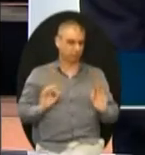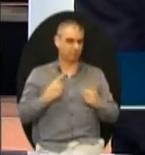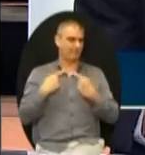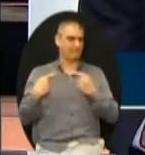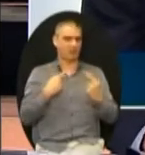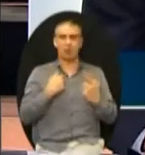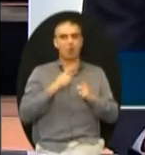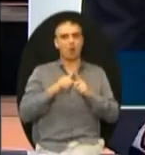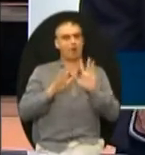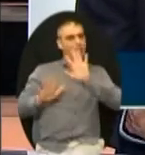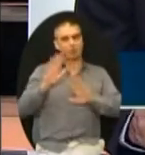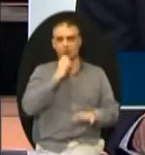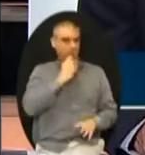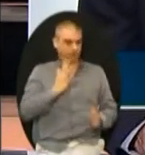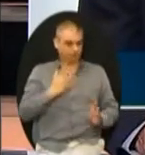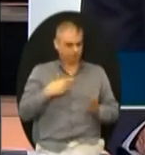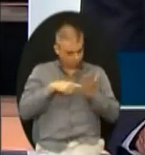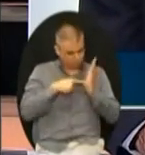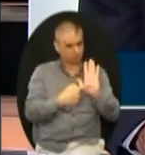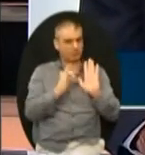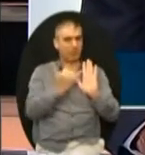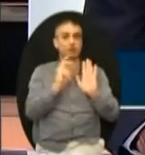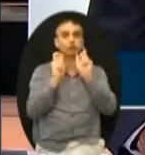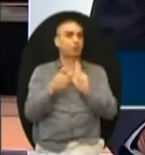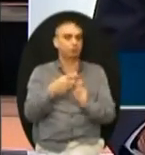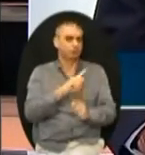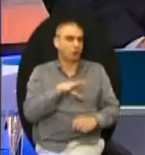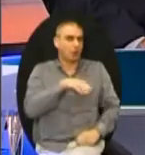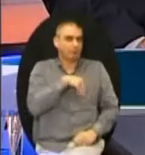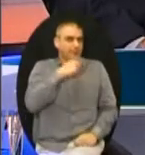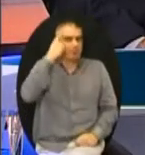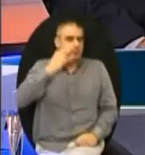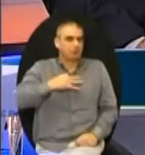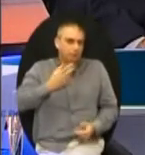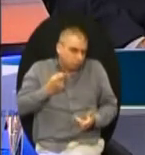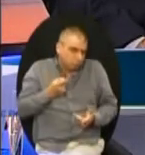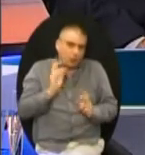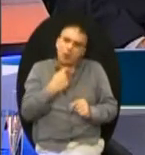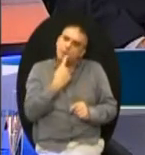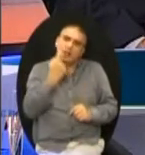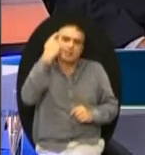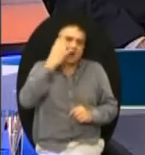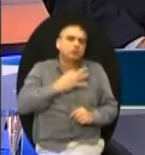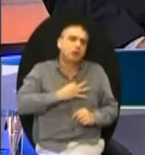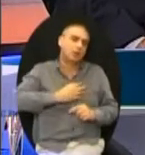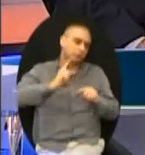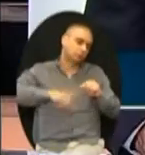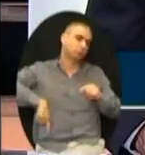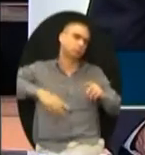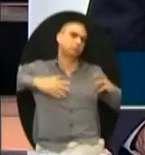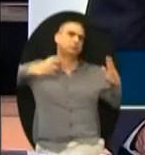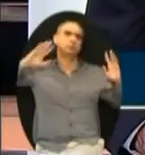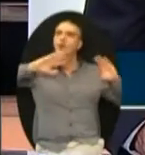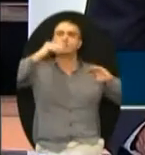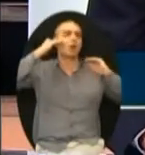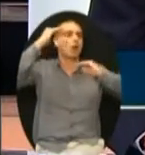לא בעד לטשטש, אני בעד להציב את הדברים. יש אנשים שלגמרי לא מסכימים על דעתי, והם יכולים להגיד שדעתי שגויה בכל